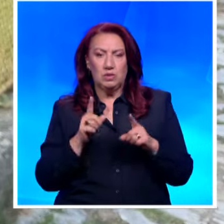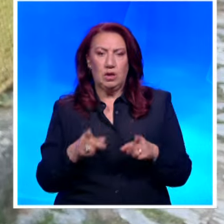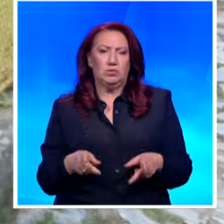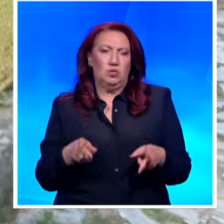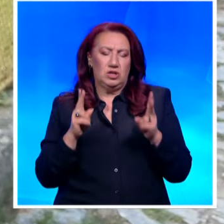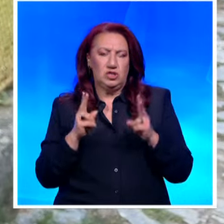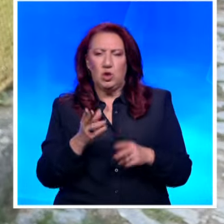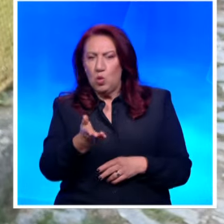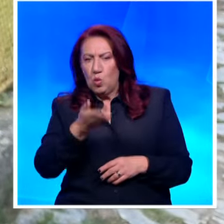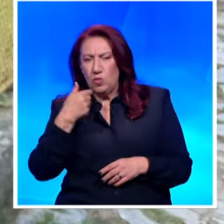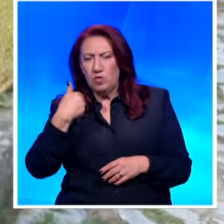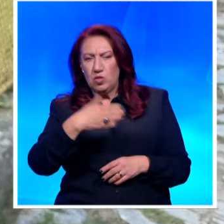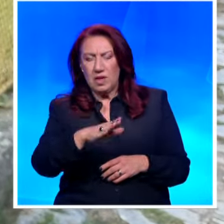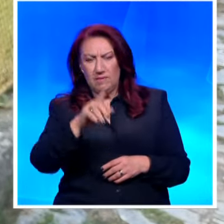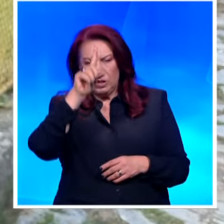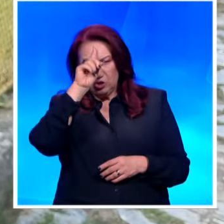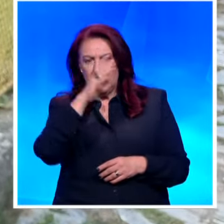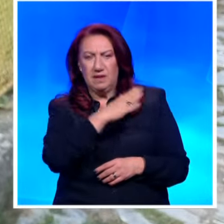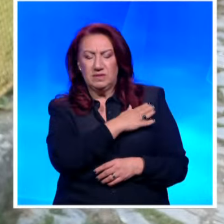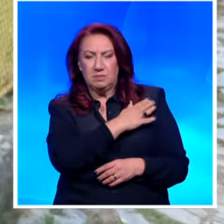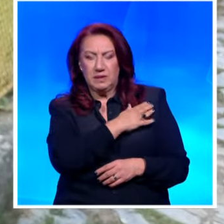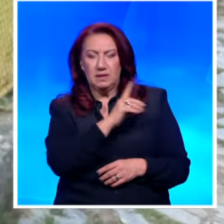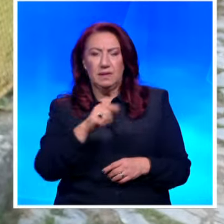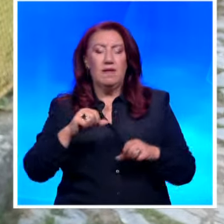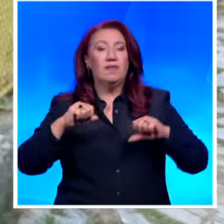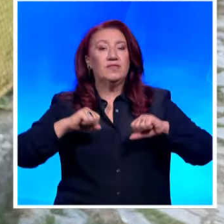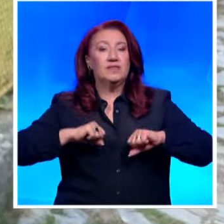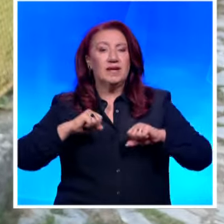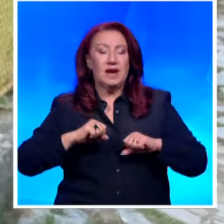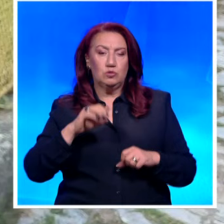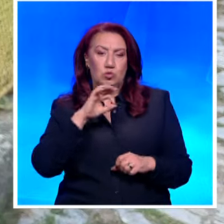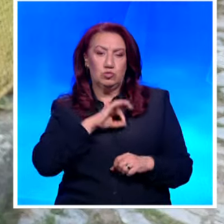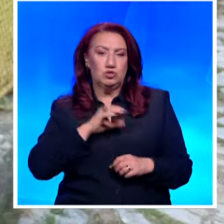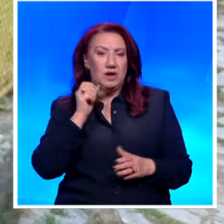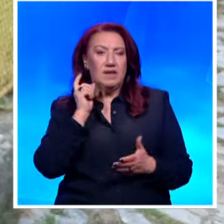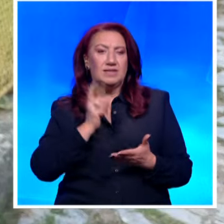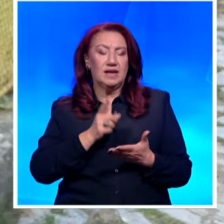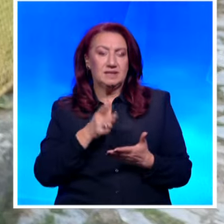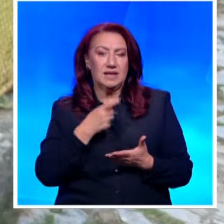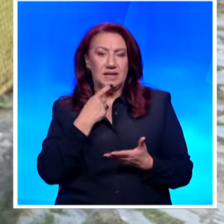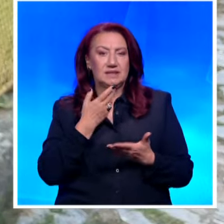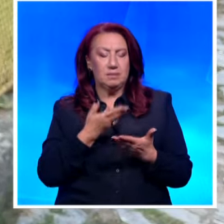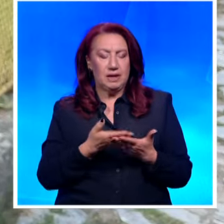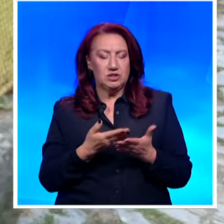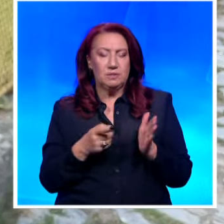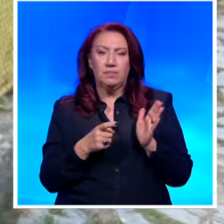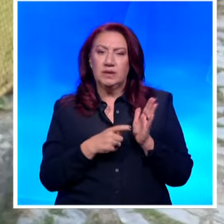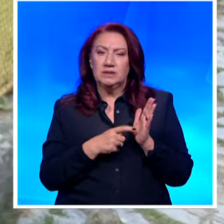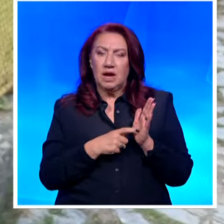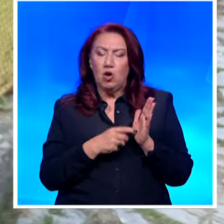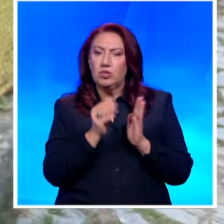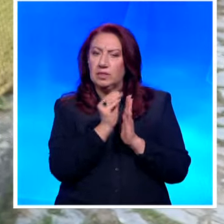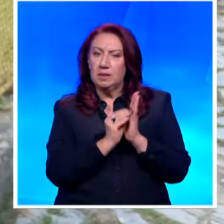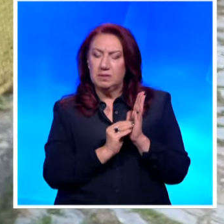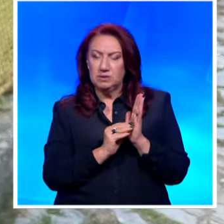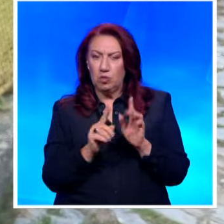уволни дисциплинарно възпитателката, а директорката да получи наказание за бележка. Законът предвижда за подобно